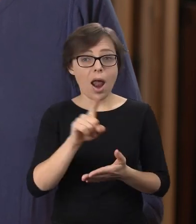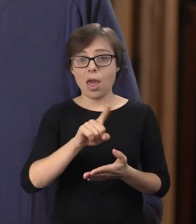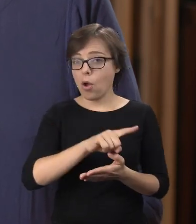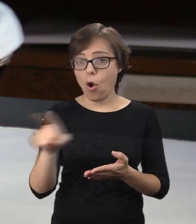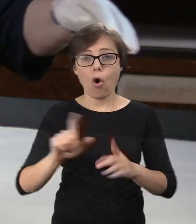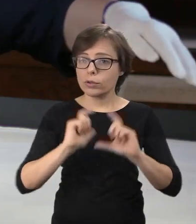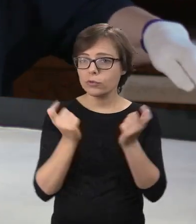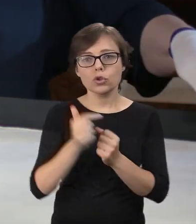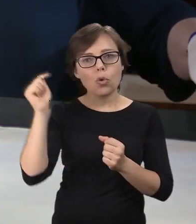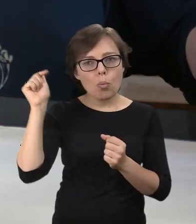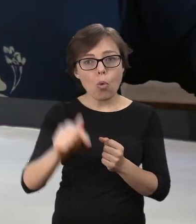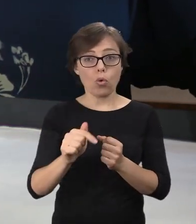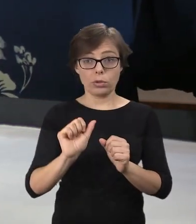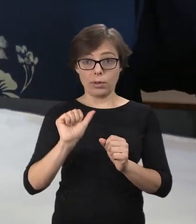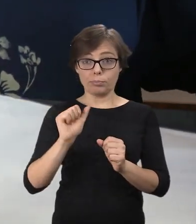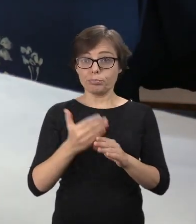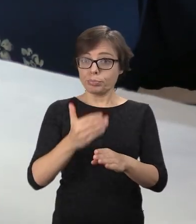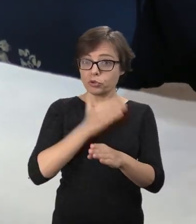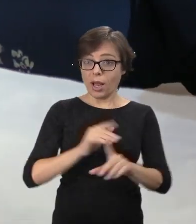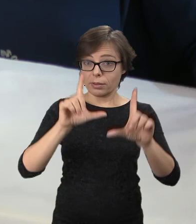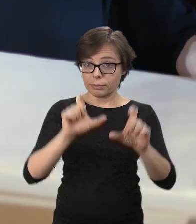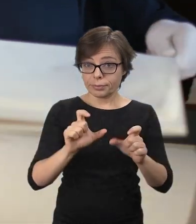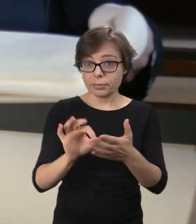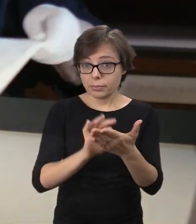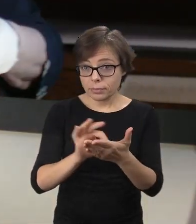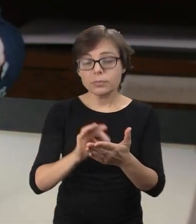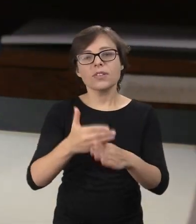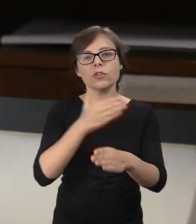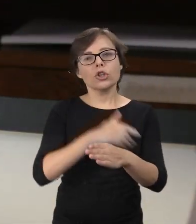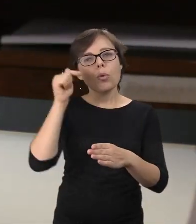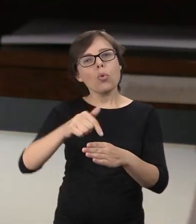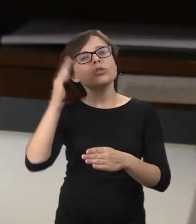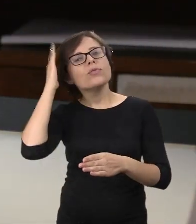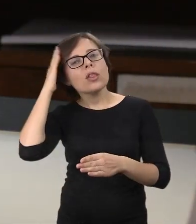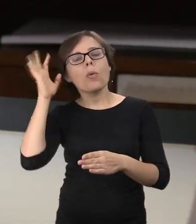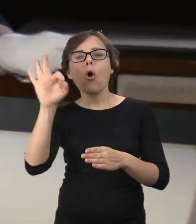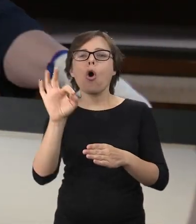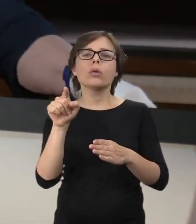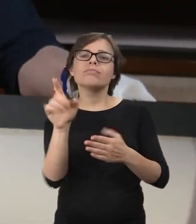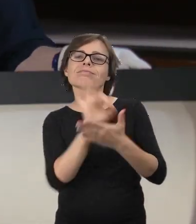działania, mieć świadomość tego, do czego dążą, czyli całej kompozycji.